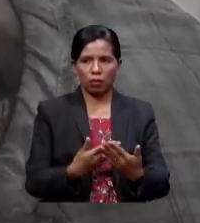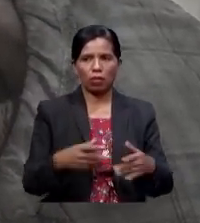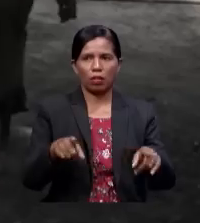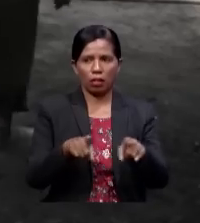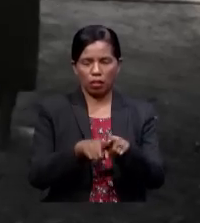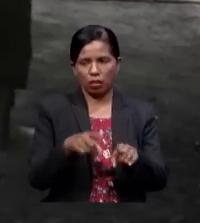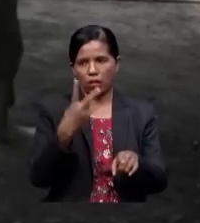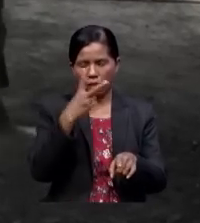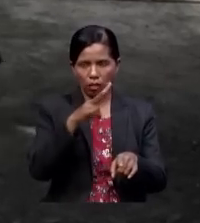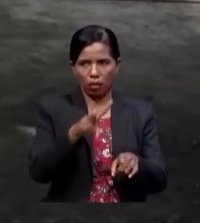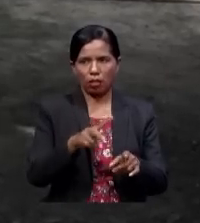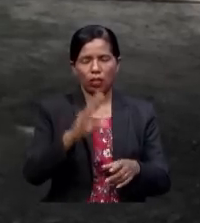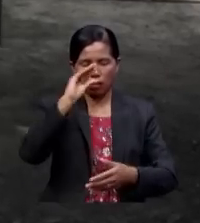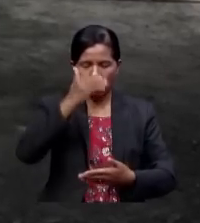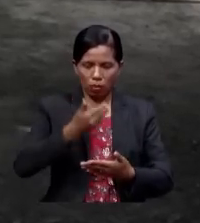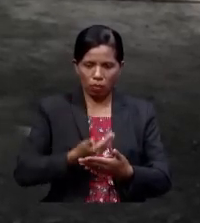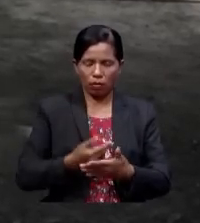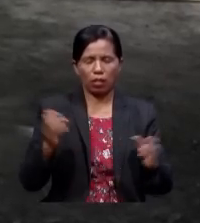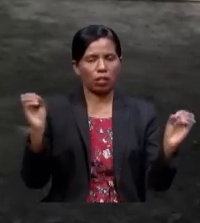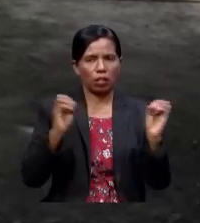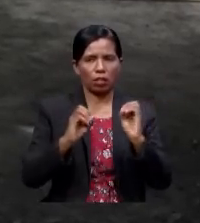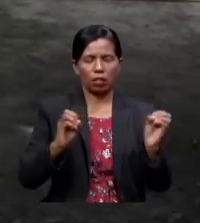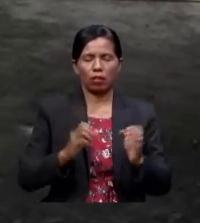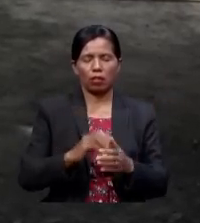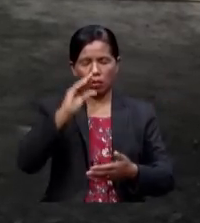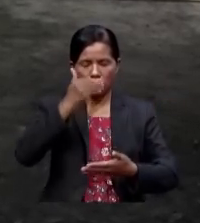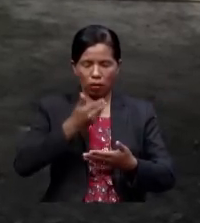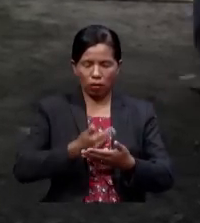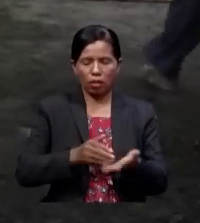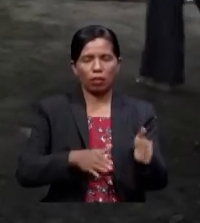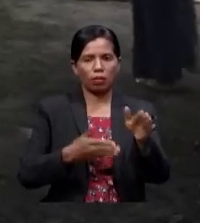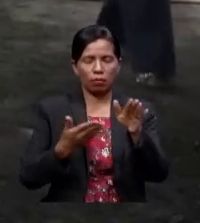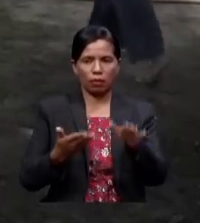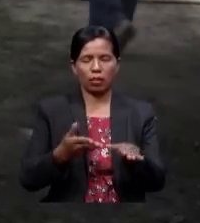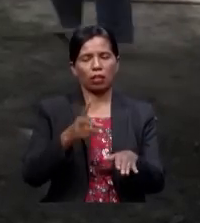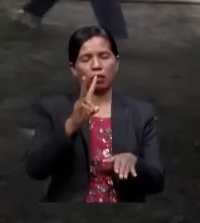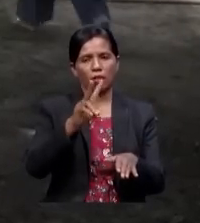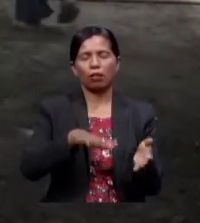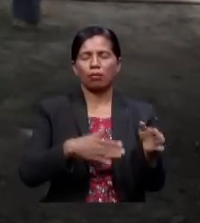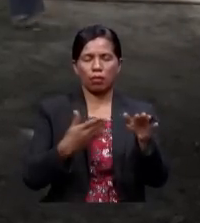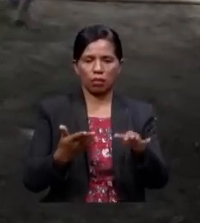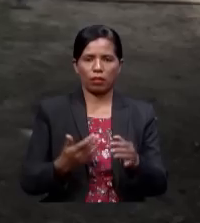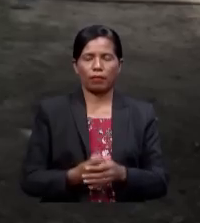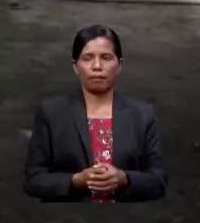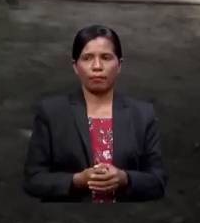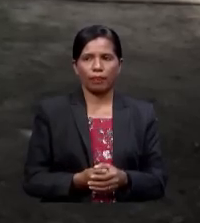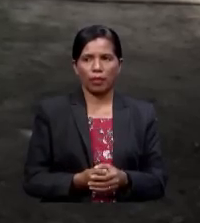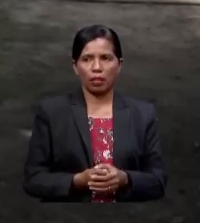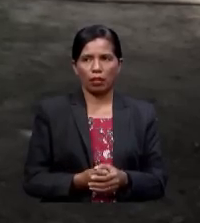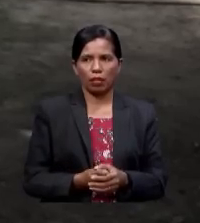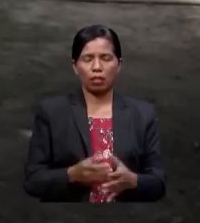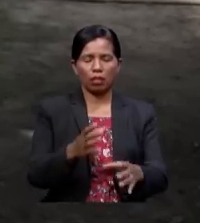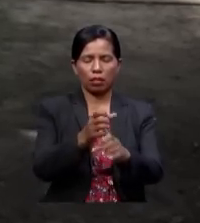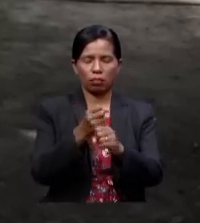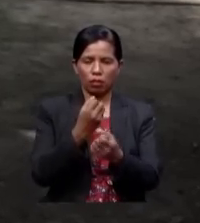hari ba uang laia uang mati hutu ami kaku hutu uang ruan ami. Masa bat rumah nee si mene